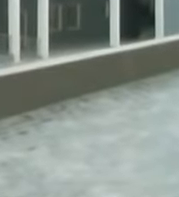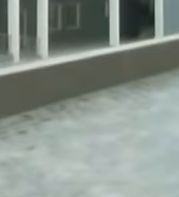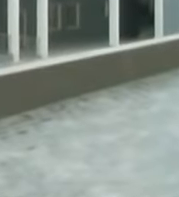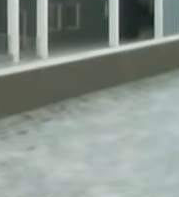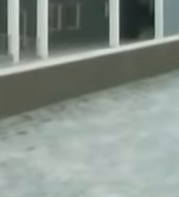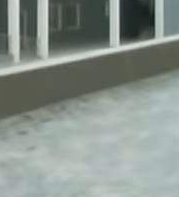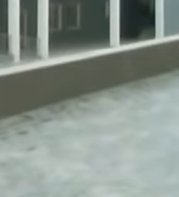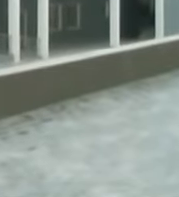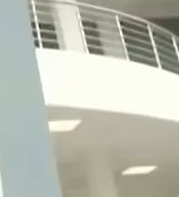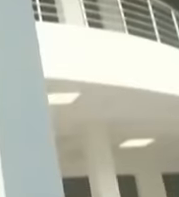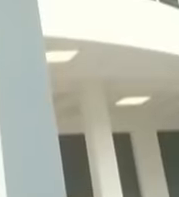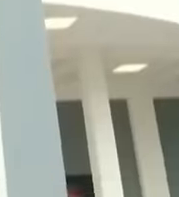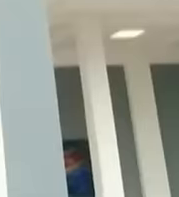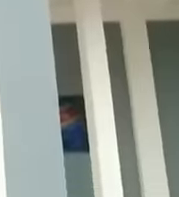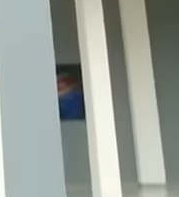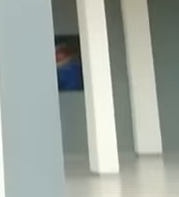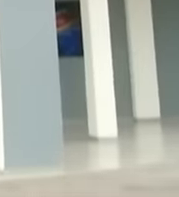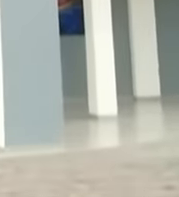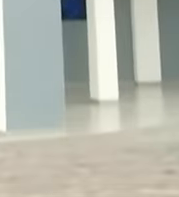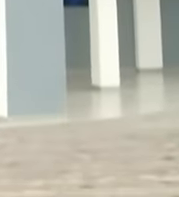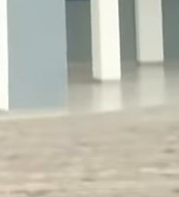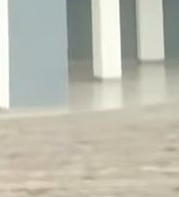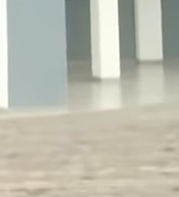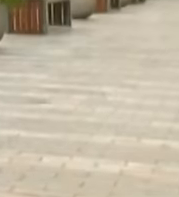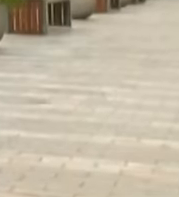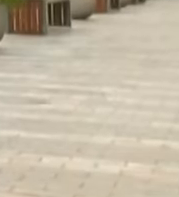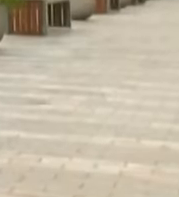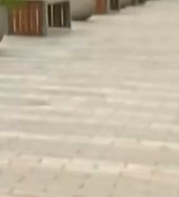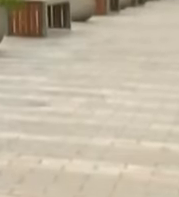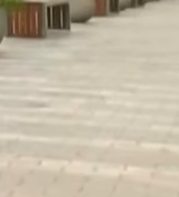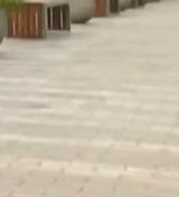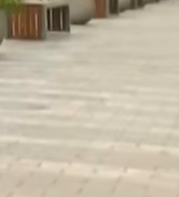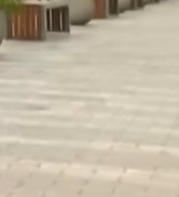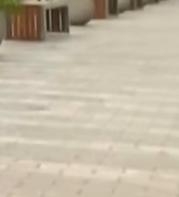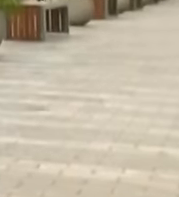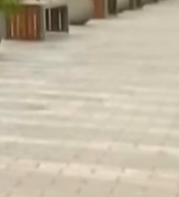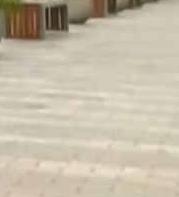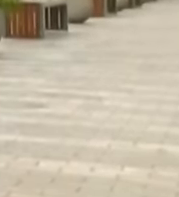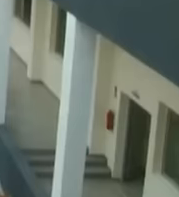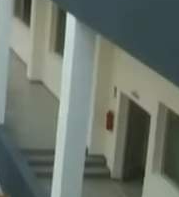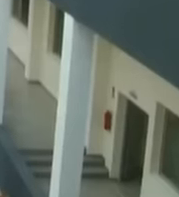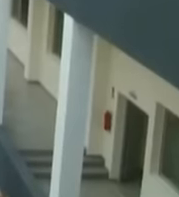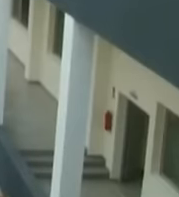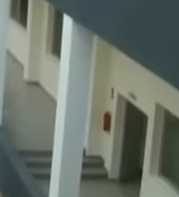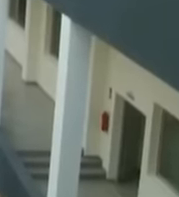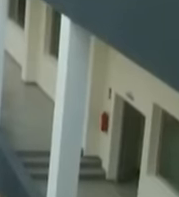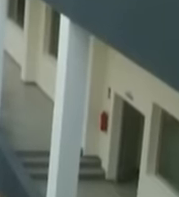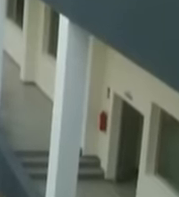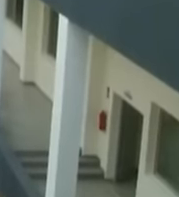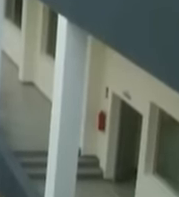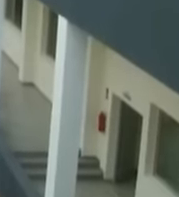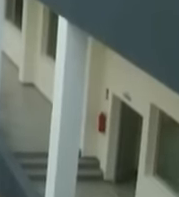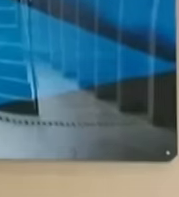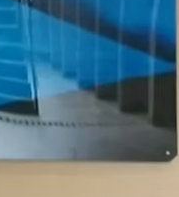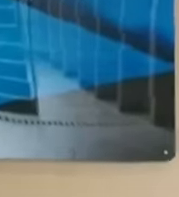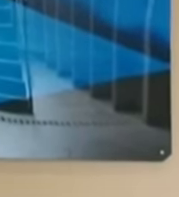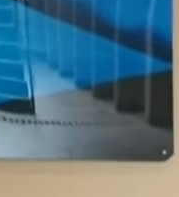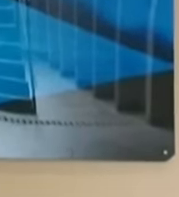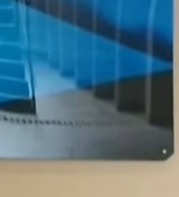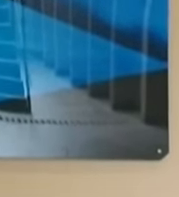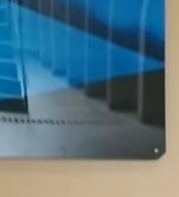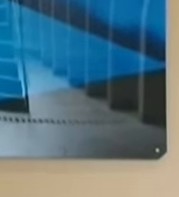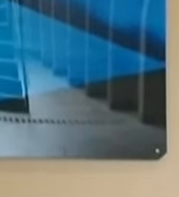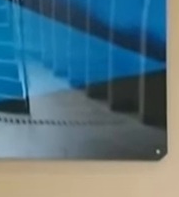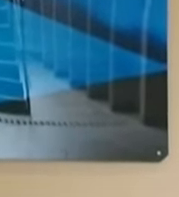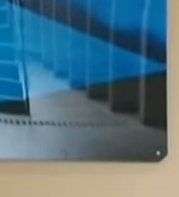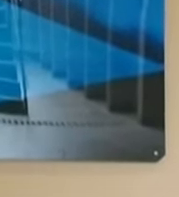Hier, délabré, aujourd'hui innové, plus de 60 ans après sa création, grâce à la vision du chef de l'État et grand